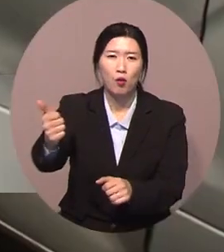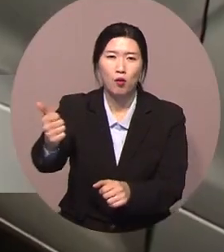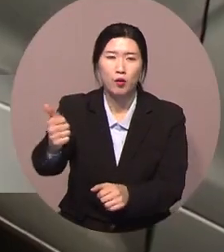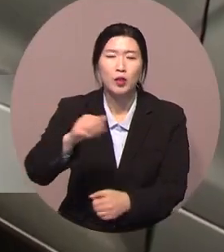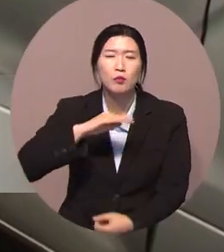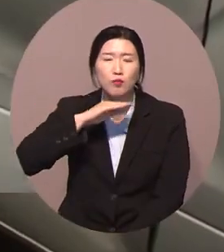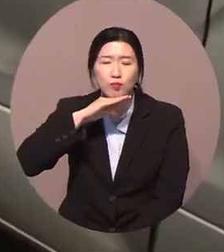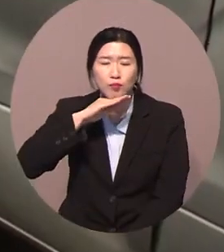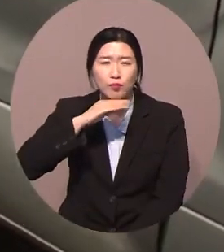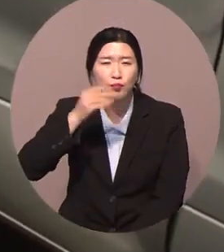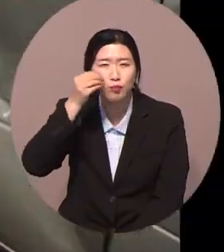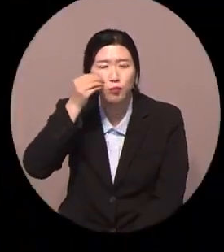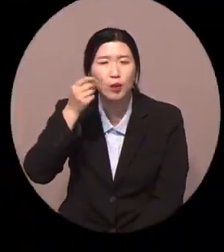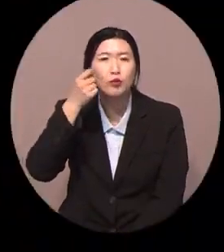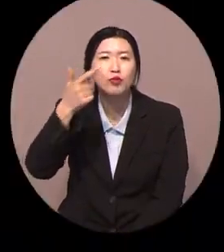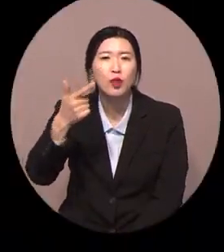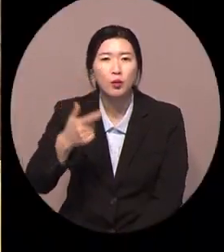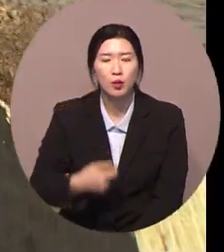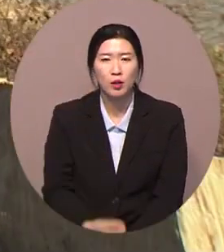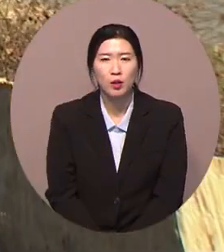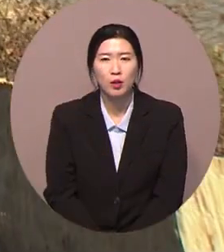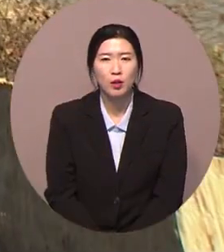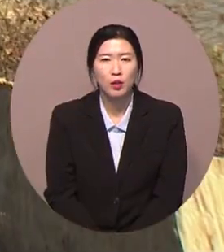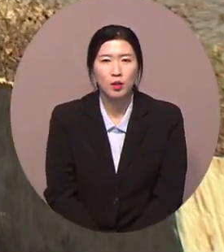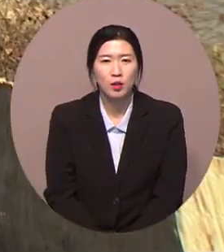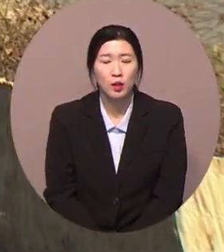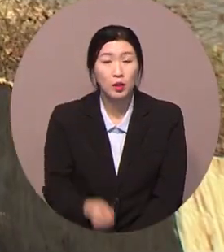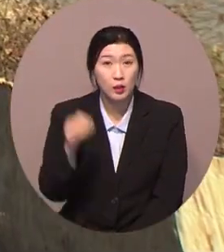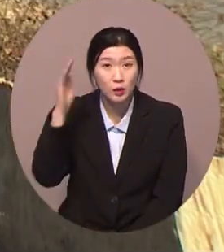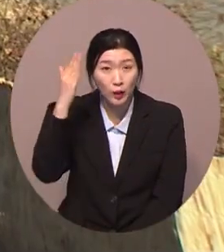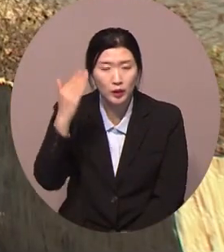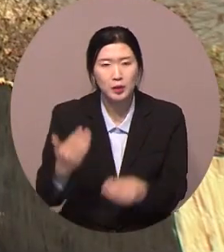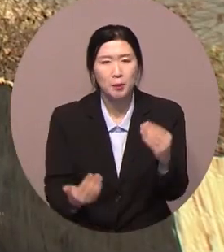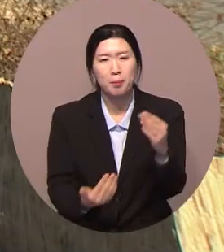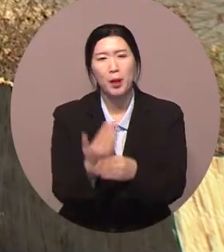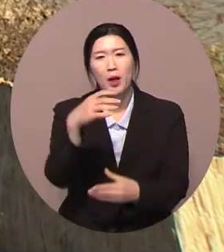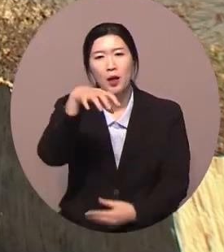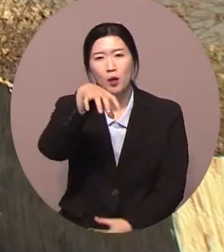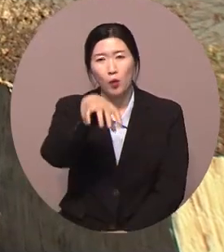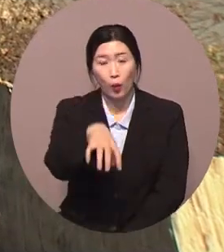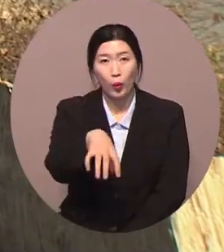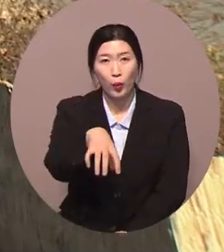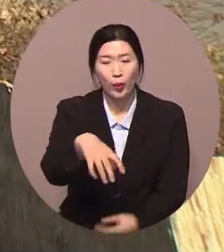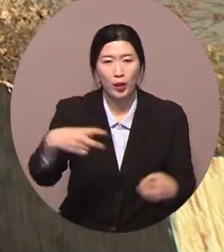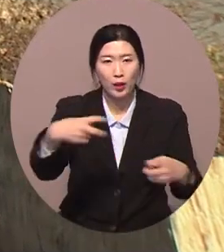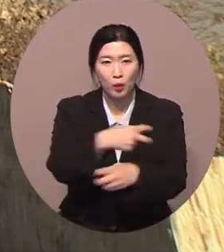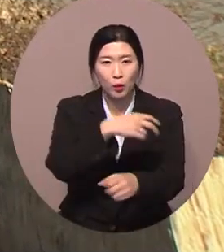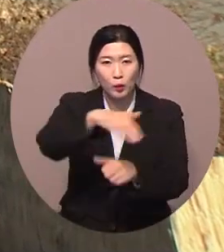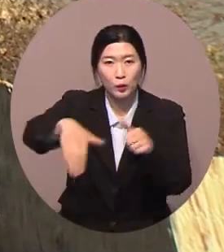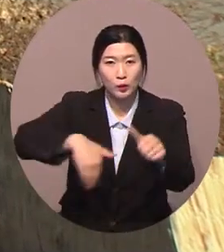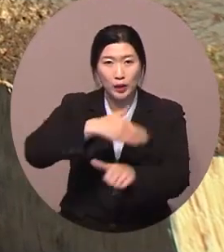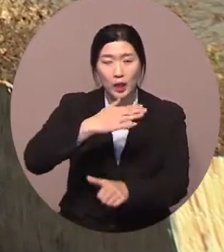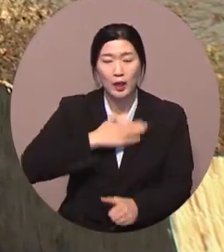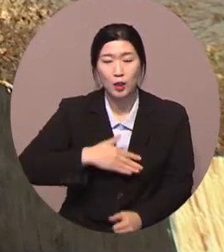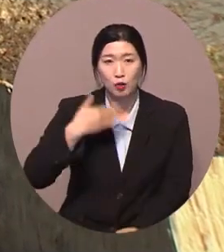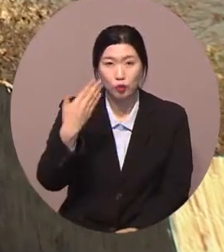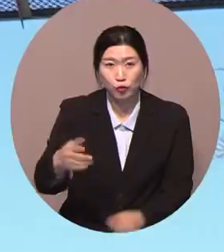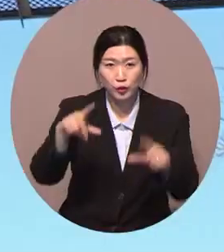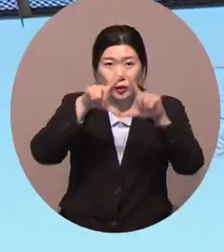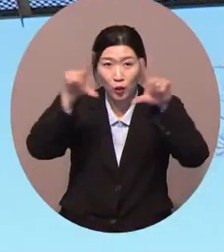지 반년이 넘었습니다. 최근 사고가 난 아람찬교입니다. 도로 상황을 안내하는 전광판은 여전히 꺼져